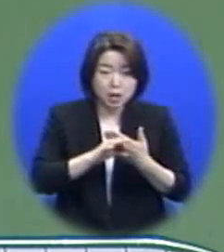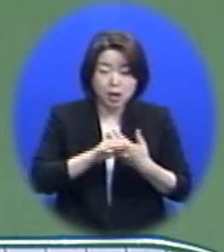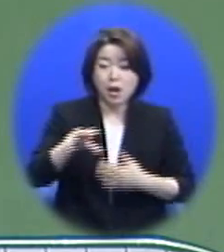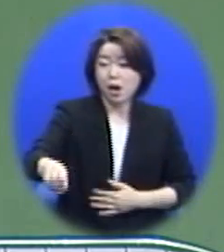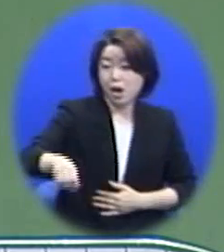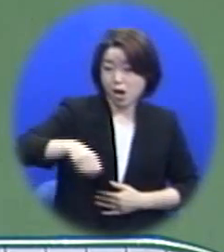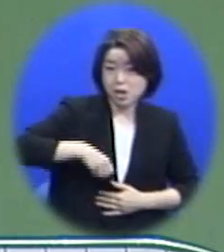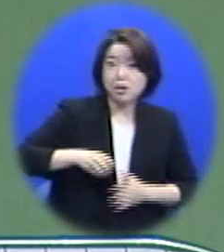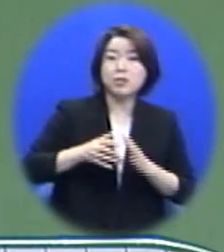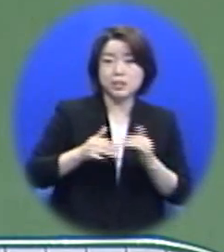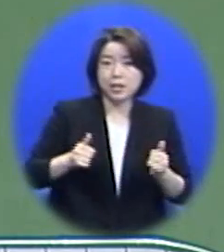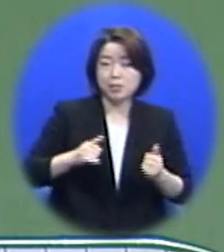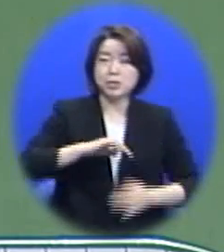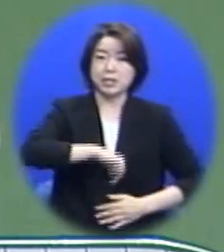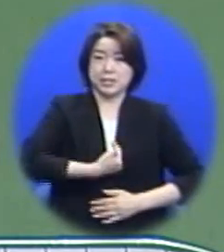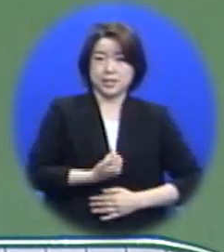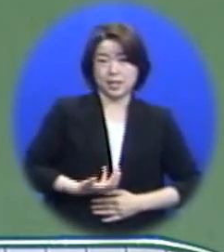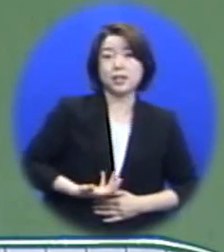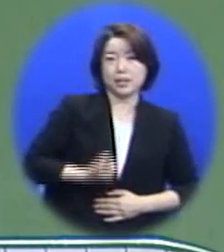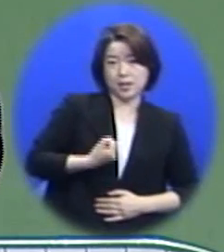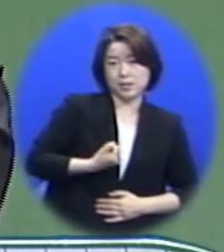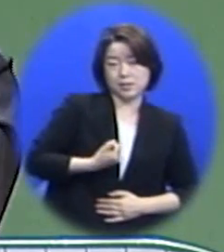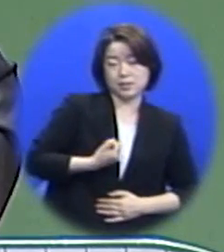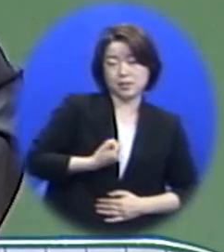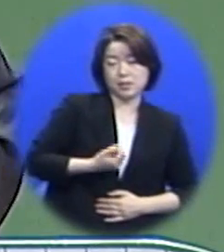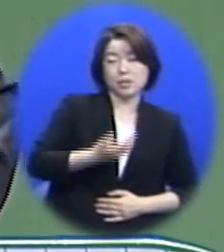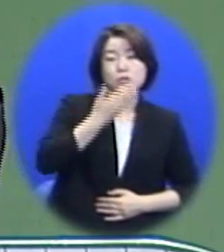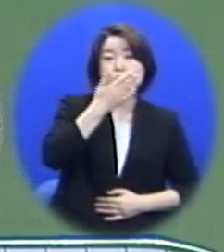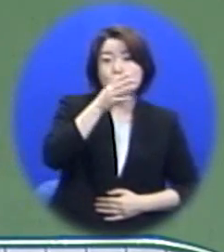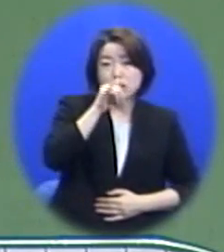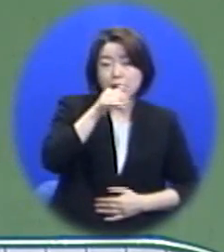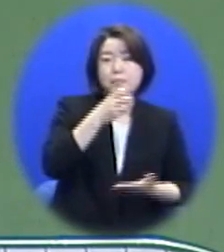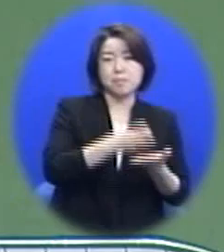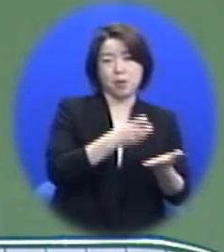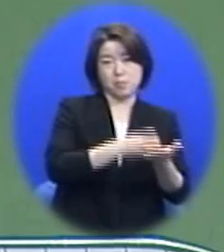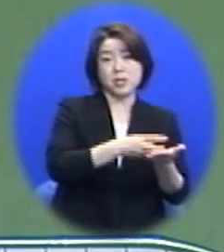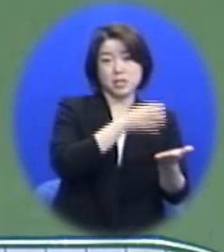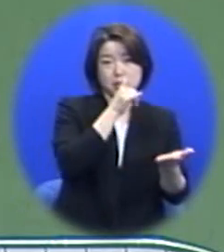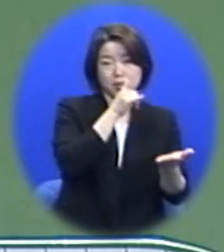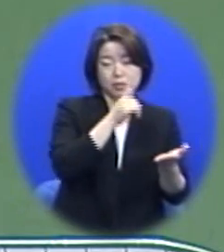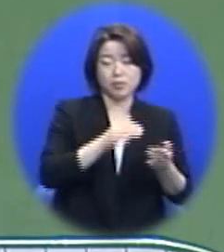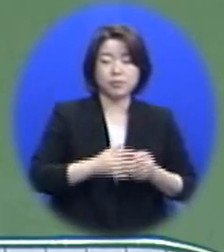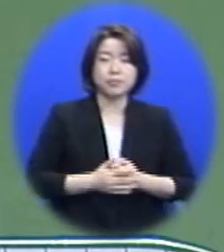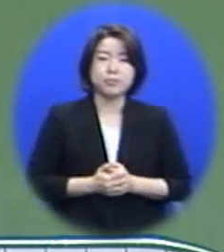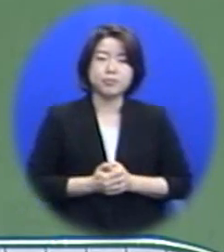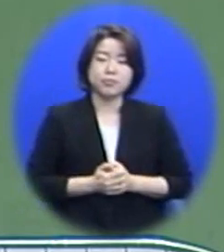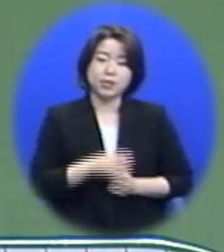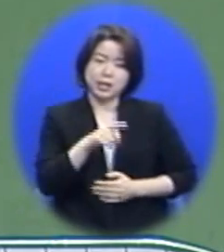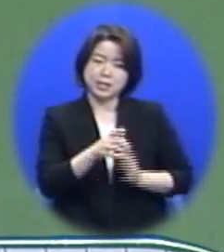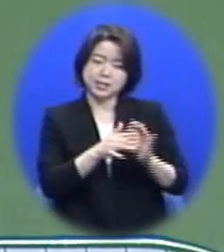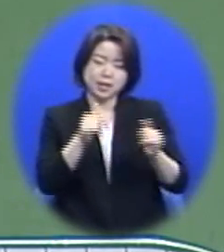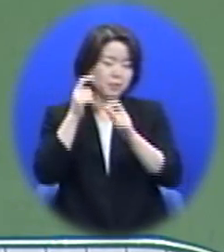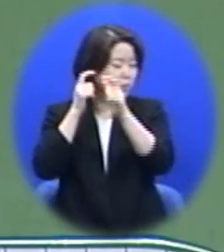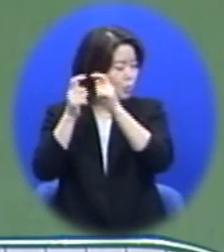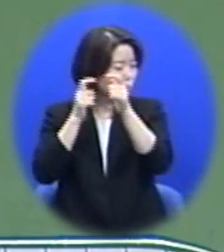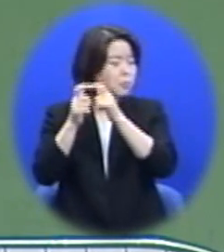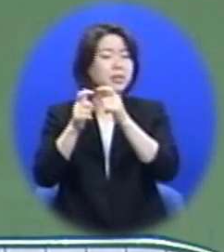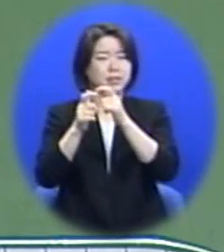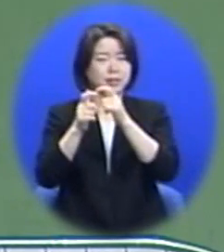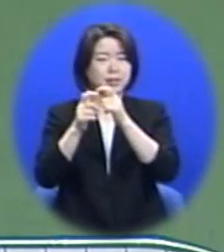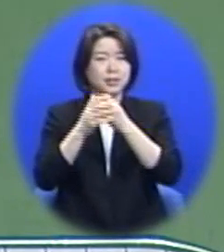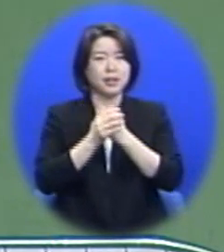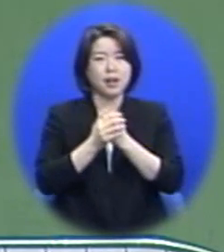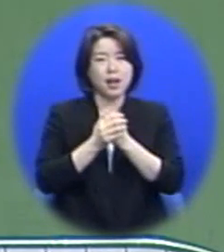습득한 사람이 자기것 삼을 수 있다 그런 법이 그 마을에 있었습니다이 사람이 고민을 했습니다